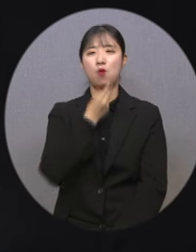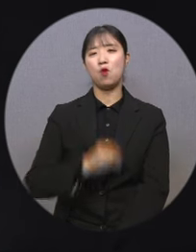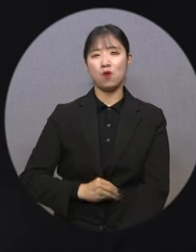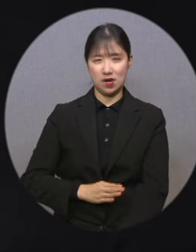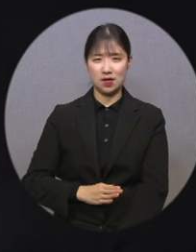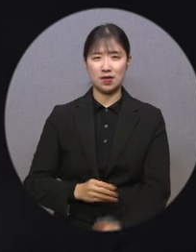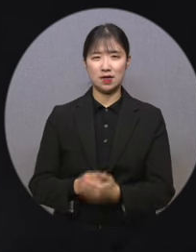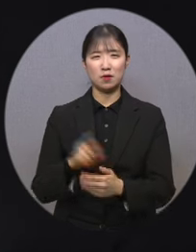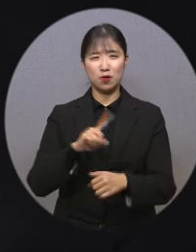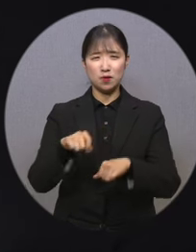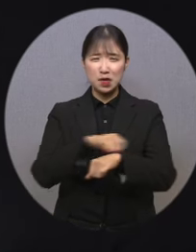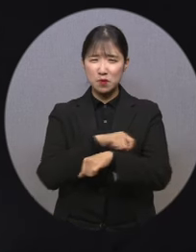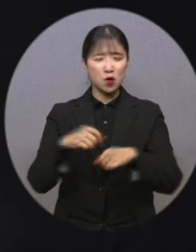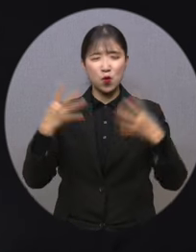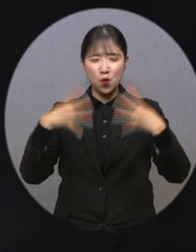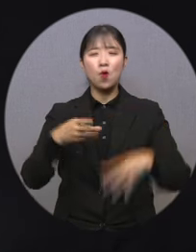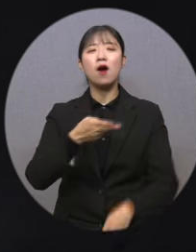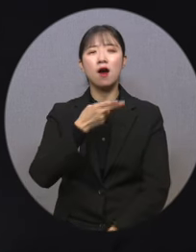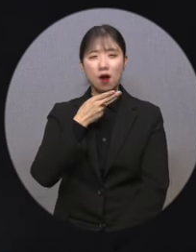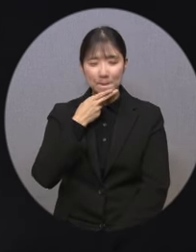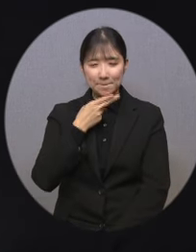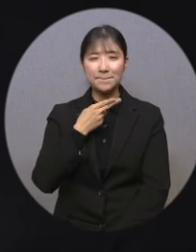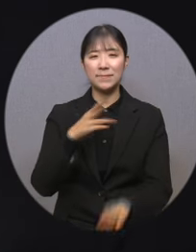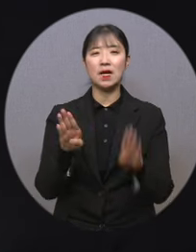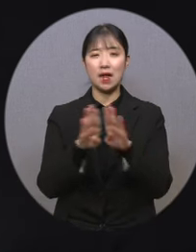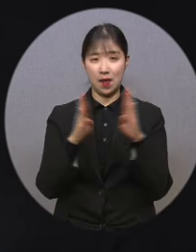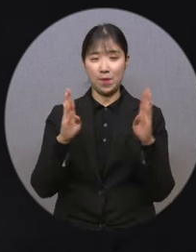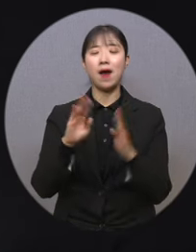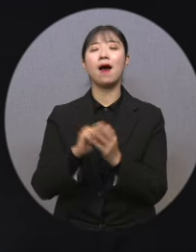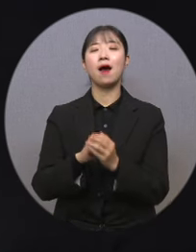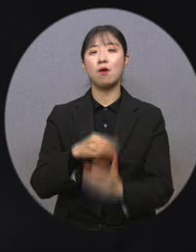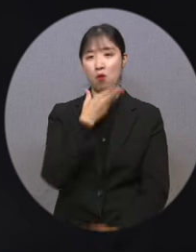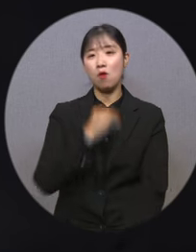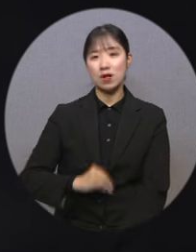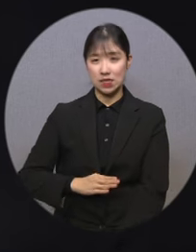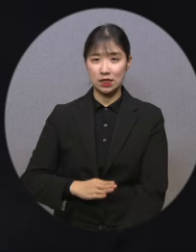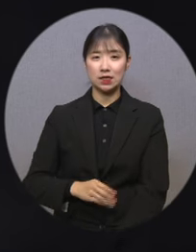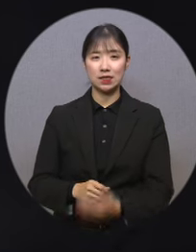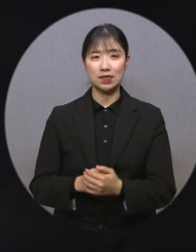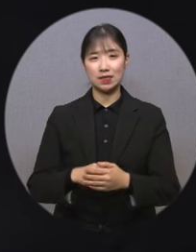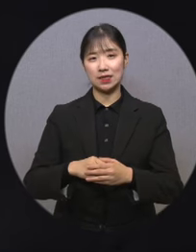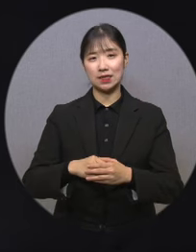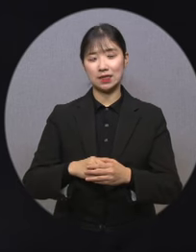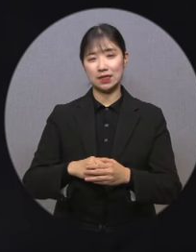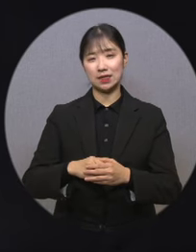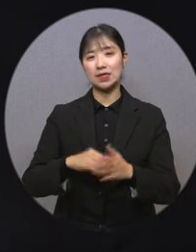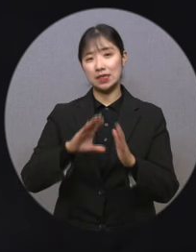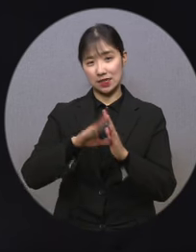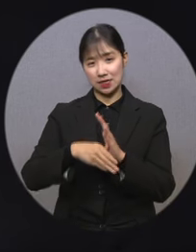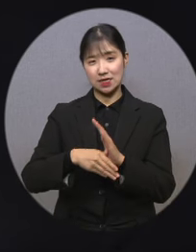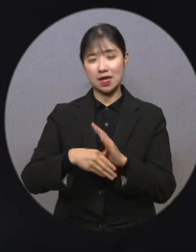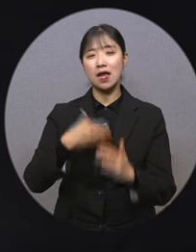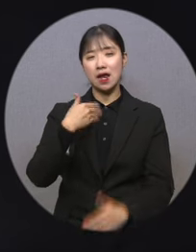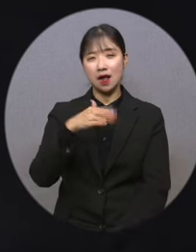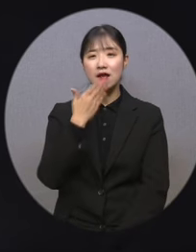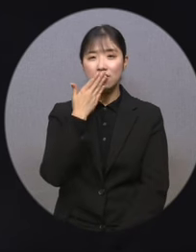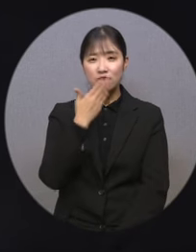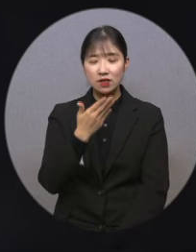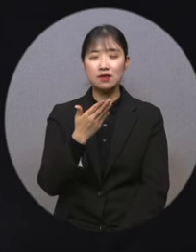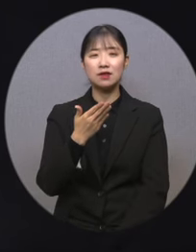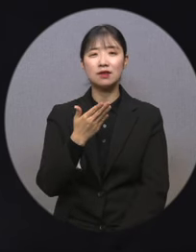복지에 어떤 특별한 조건이 붙지 않는 개방된 복지 그런 복지 시대로 갈 수 있는